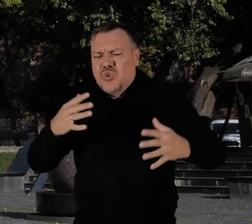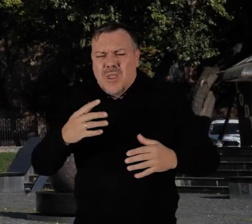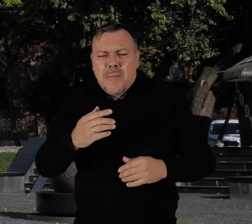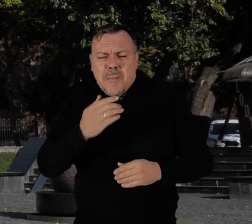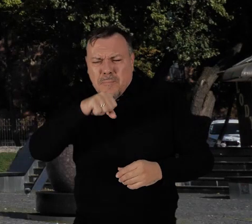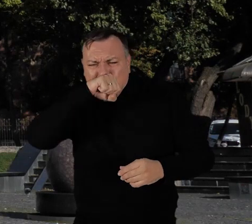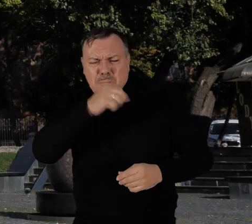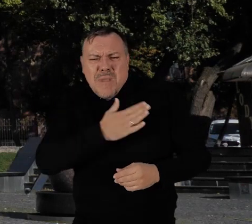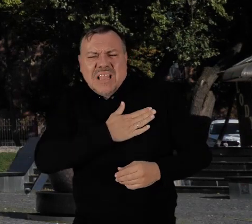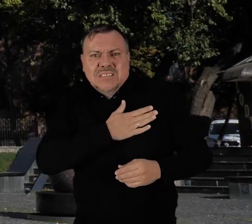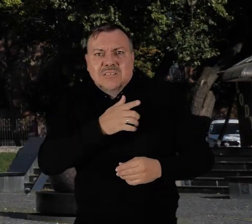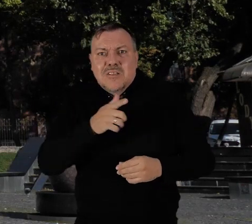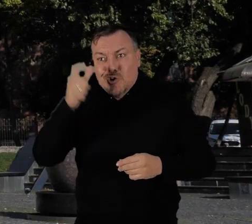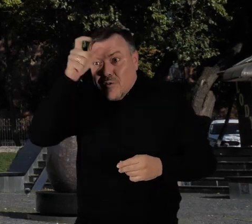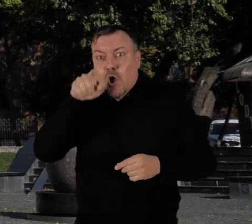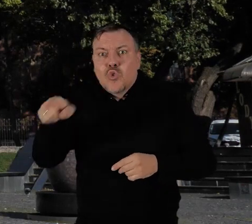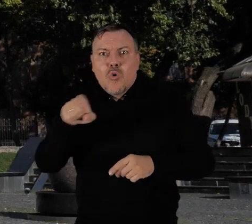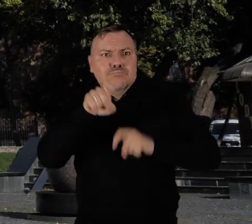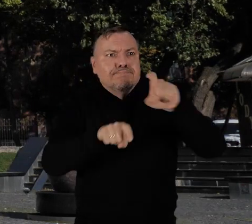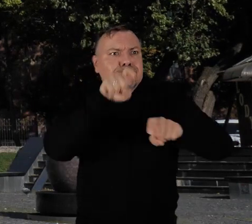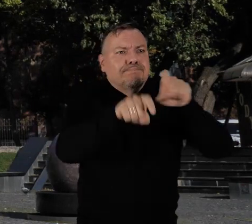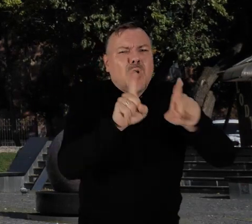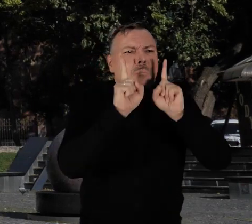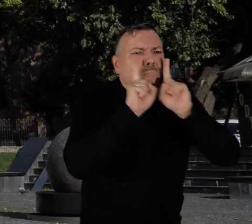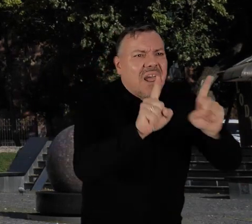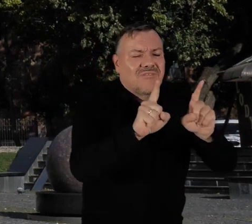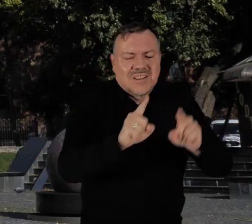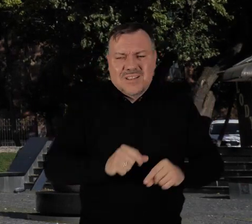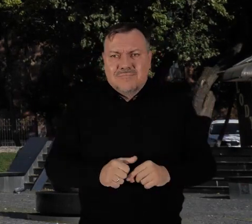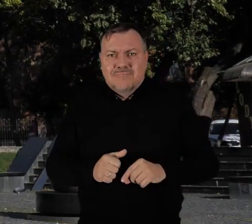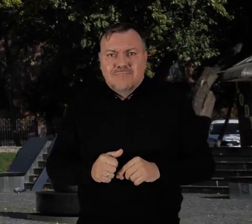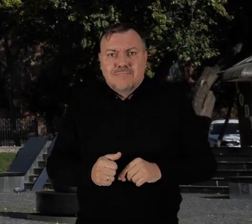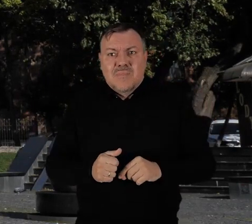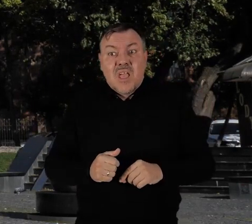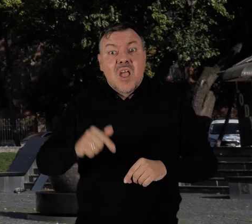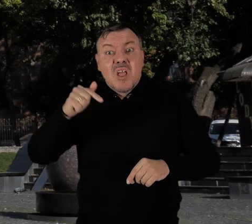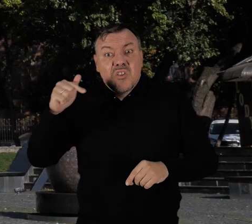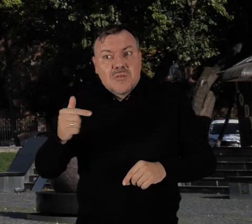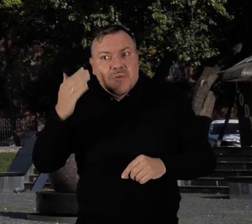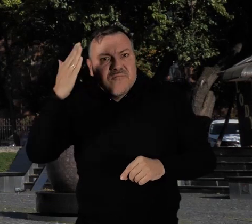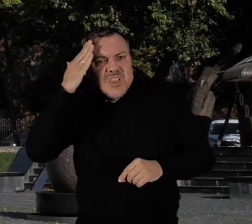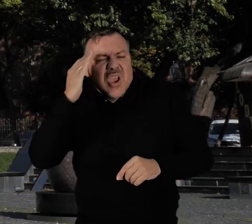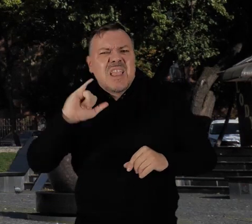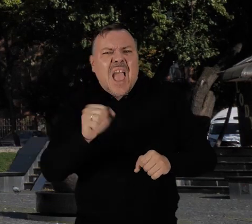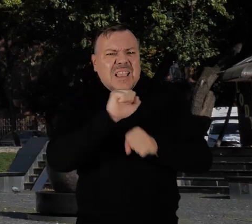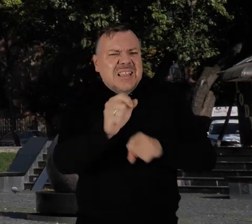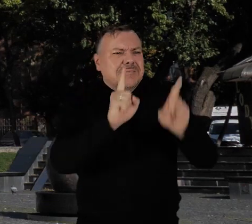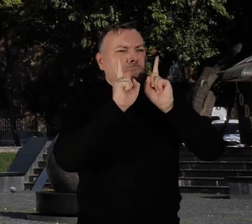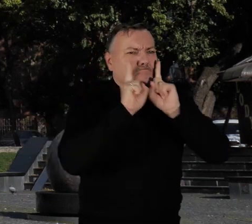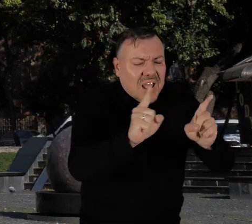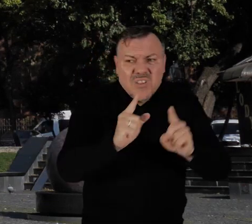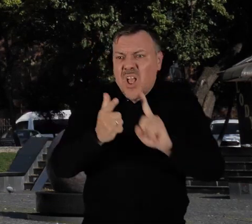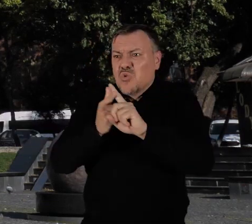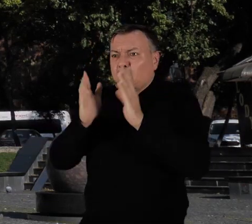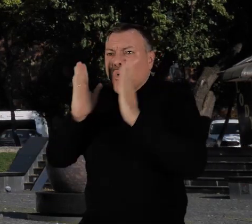do prawdy. Ta pasja często przybiera dwa oblicza. Pierwsze – wiedzieć, jak jest naprawdę. I